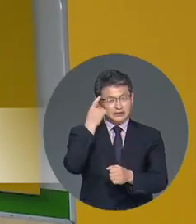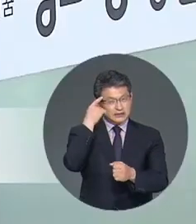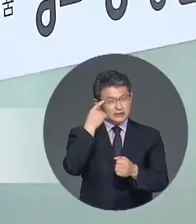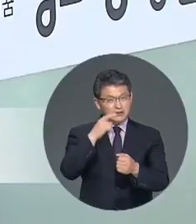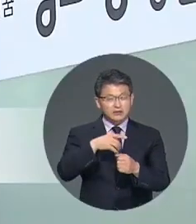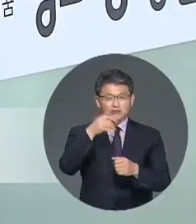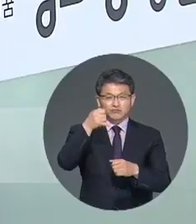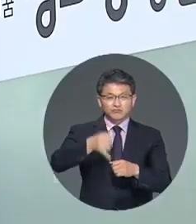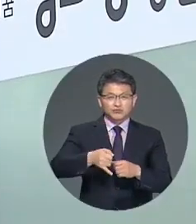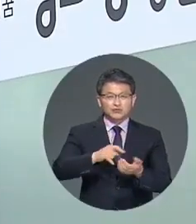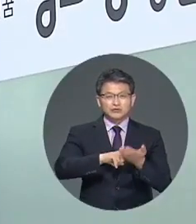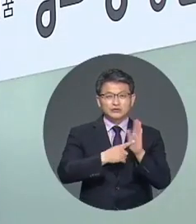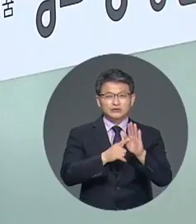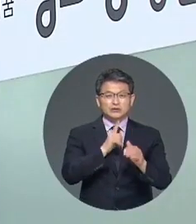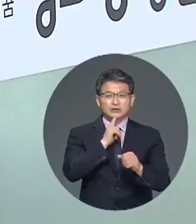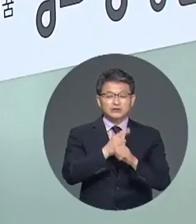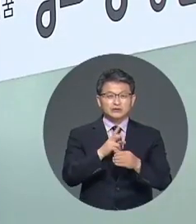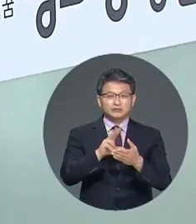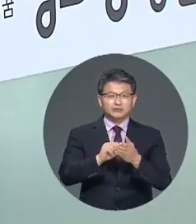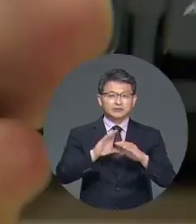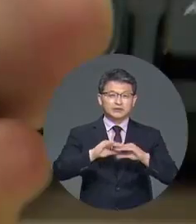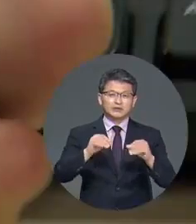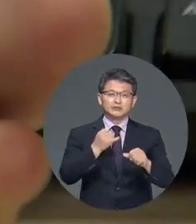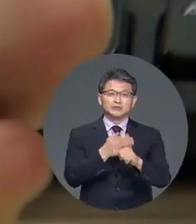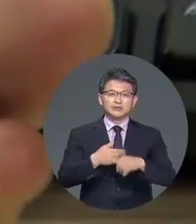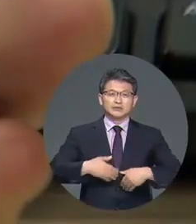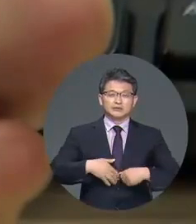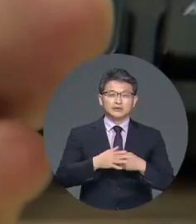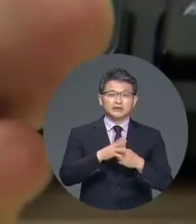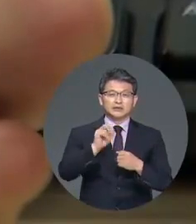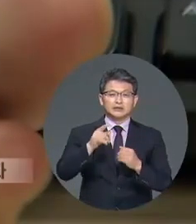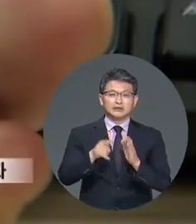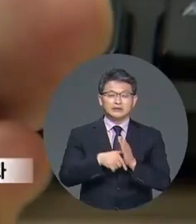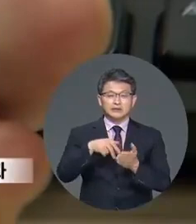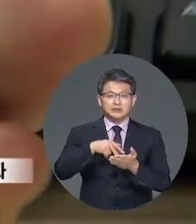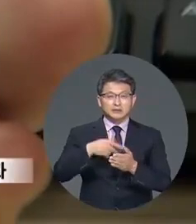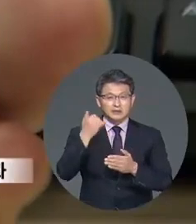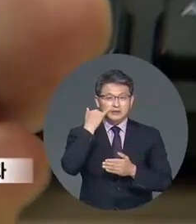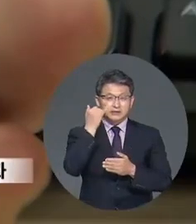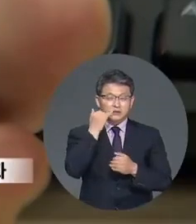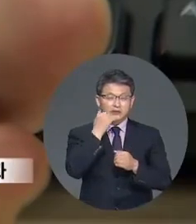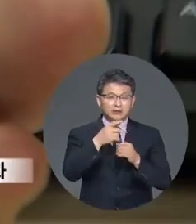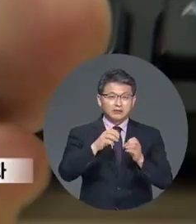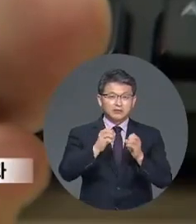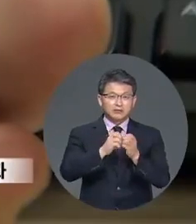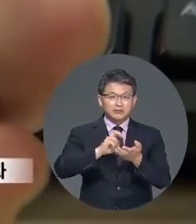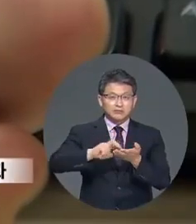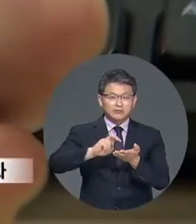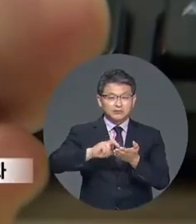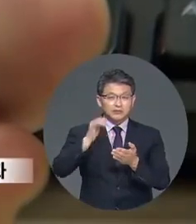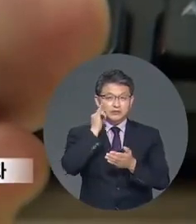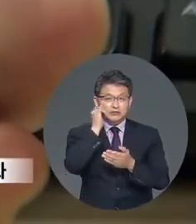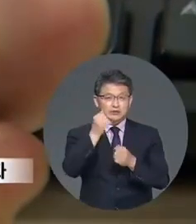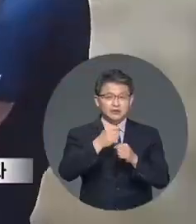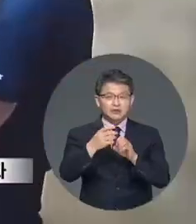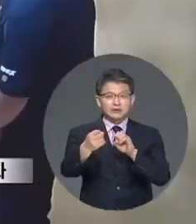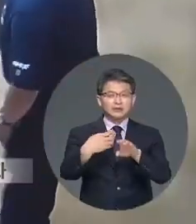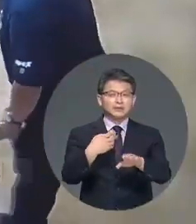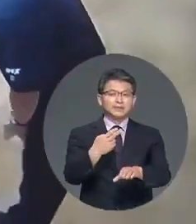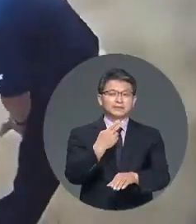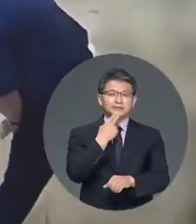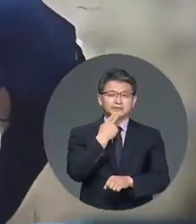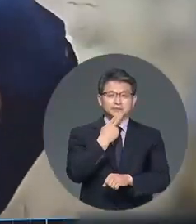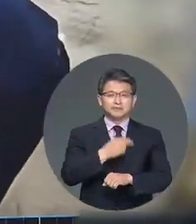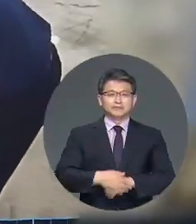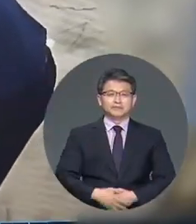보여주고 있다며 사퇴를 촉구했습니다 양태석 의원은 입장을 듣기 위해 취재진이 남긴 전화와 문자에 답하지